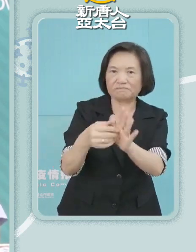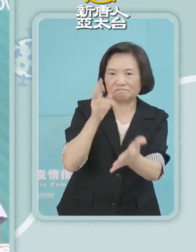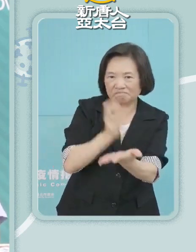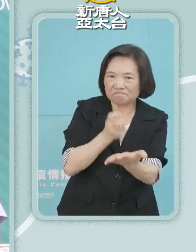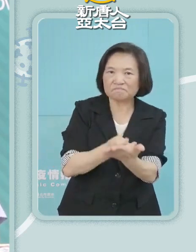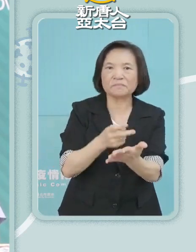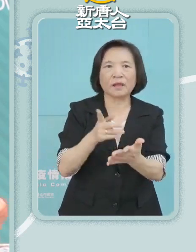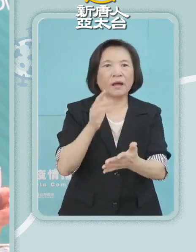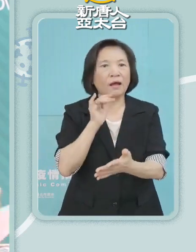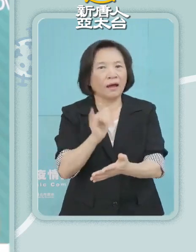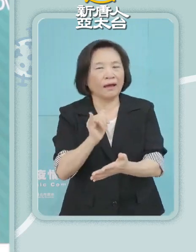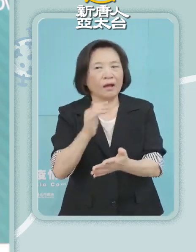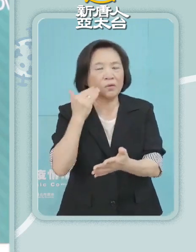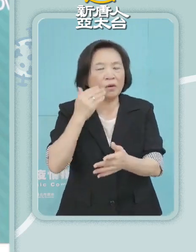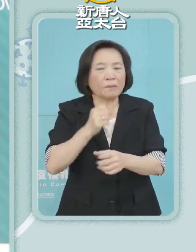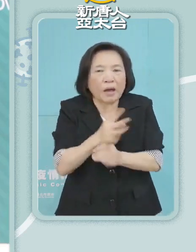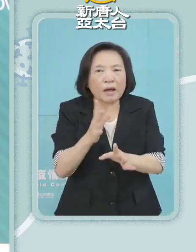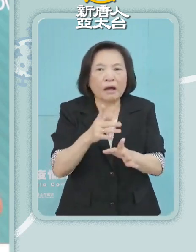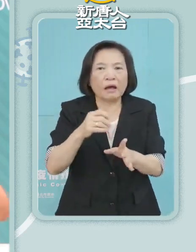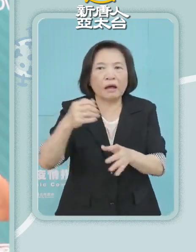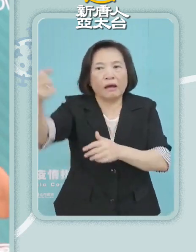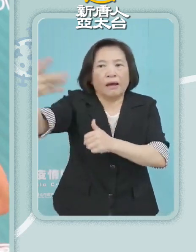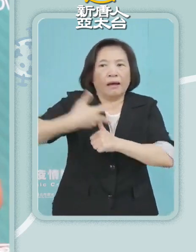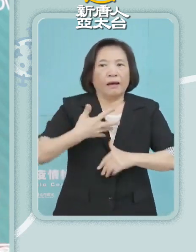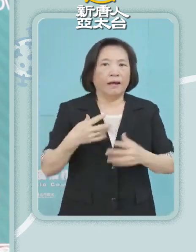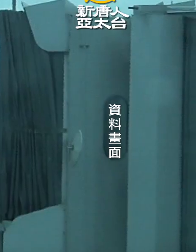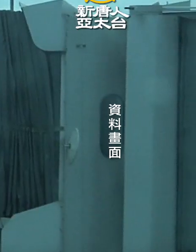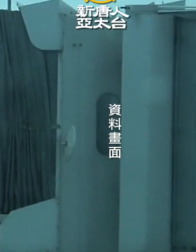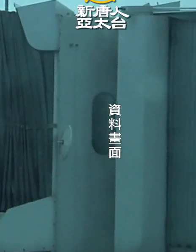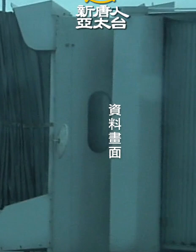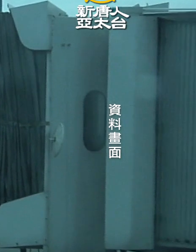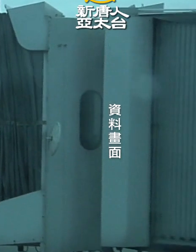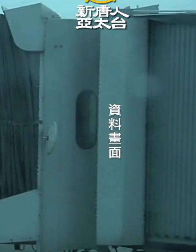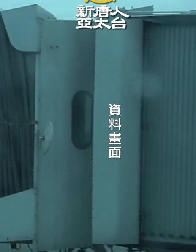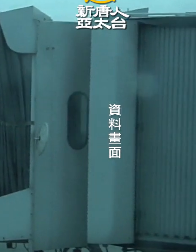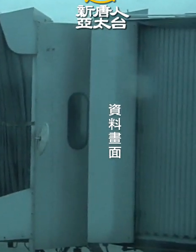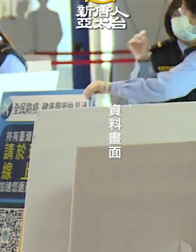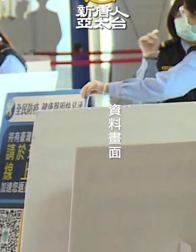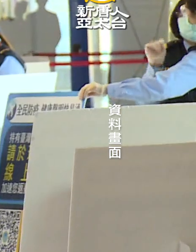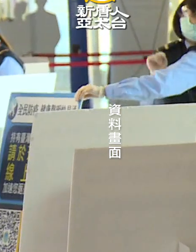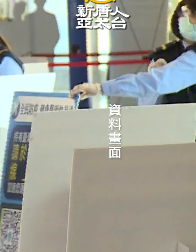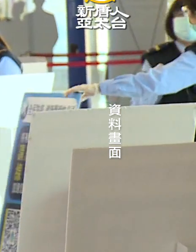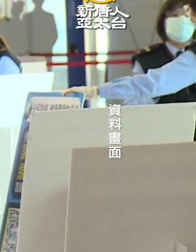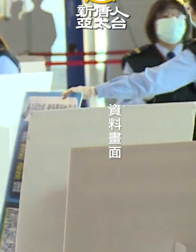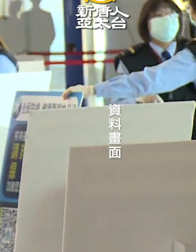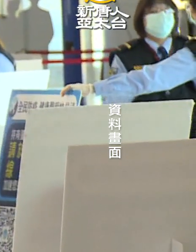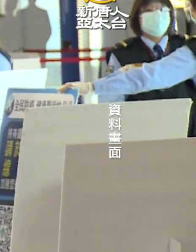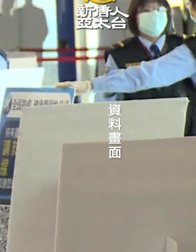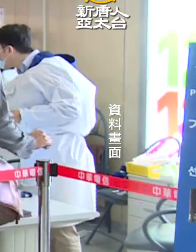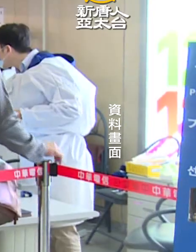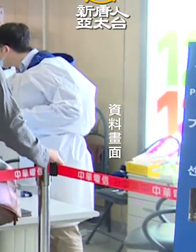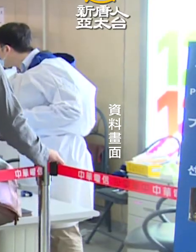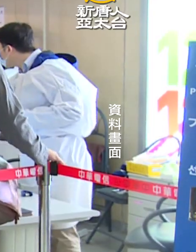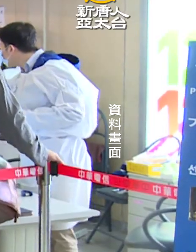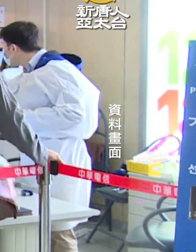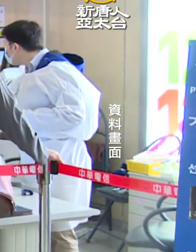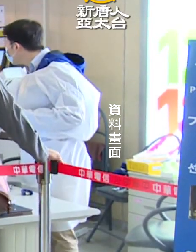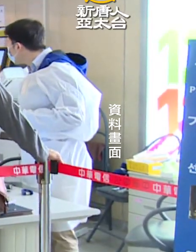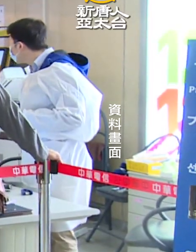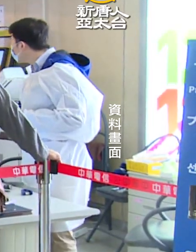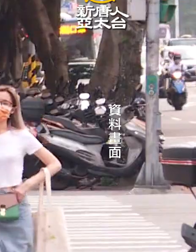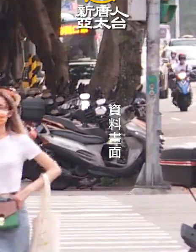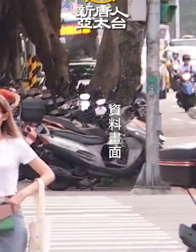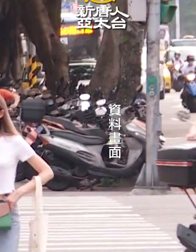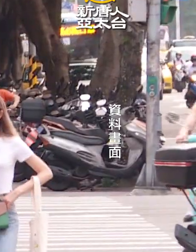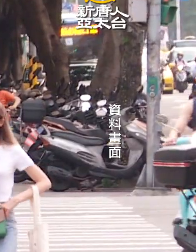道吗？所以不小心还是会被突破。 双北的市长都强调国际疫情严峻，要严守边